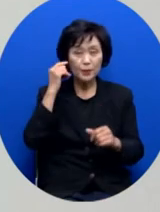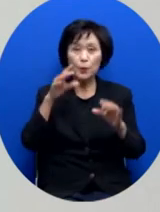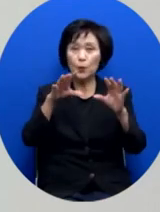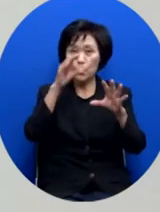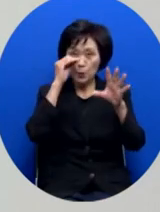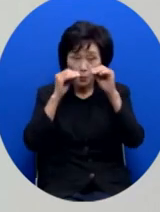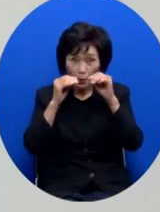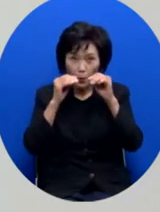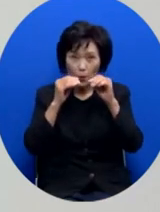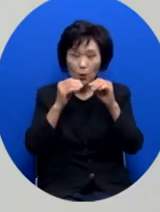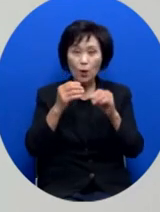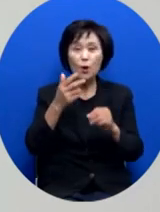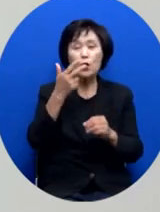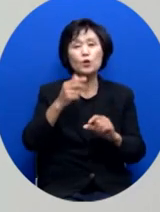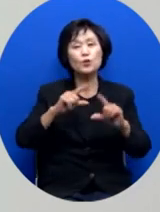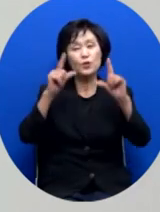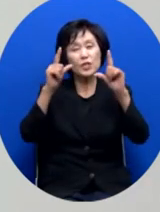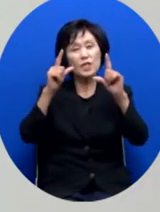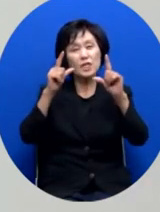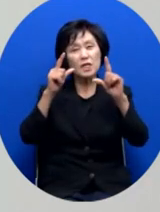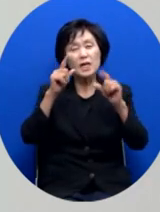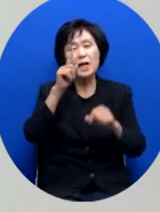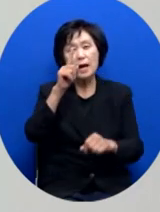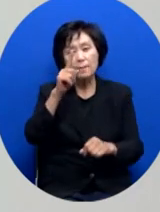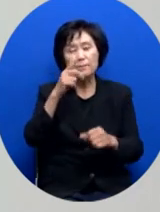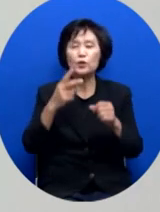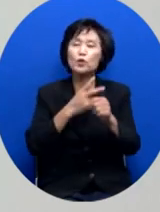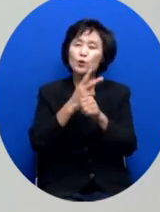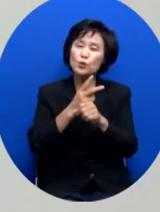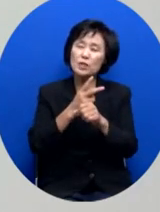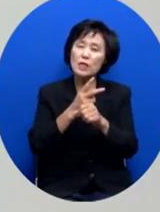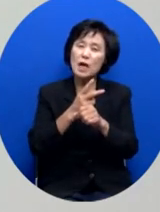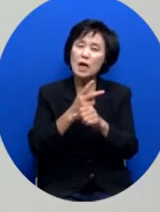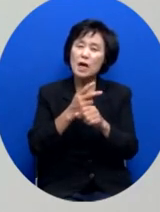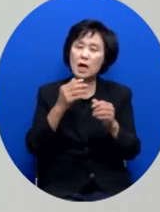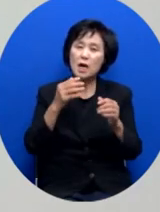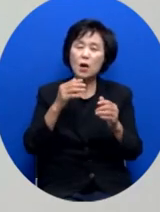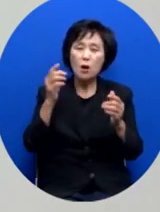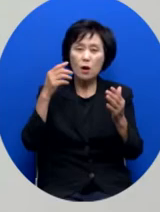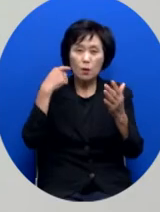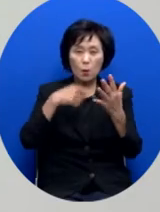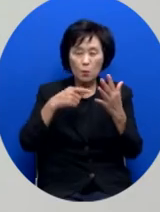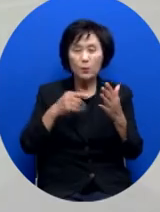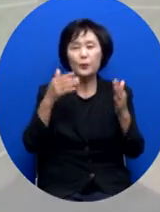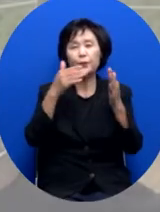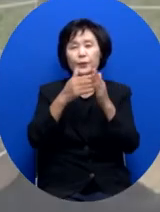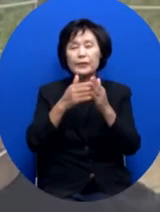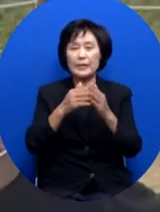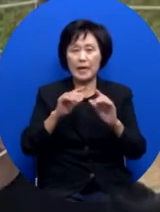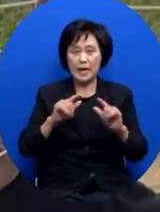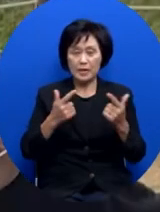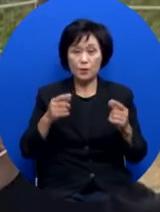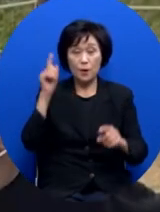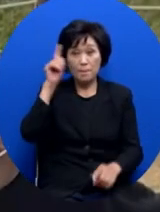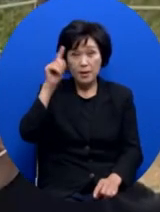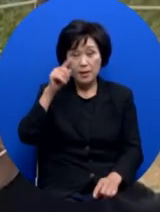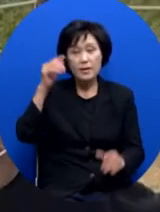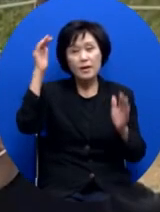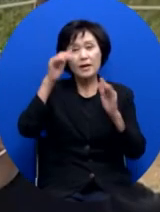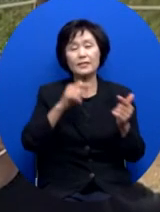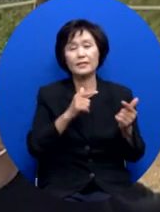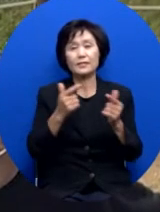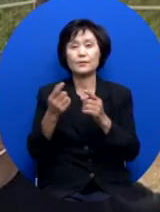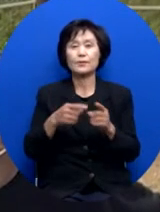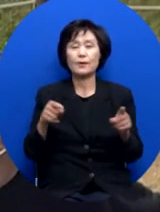한번 2시간으로 아이들 신앙 교육시키는 것이 아니라 매일의 삶 속에서 매일 같이 학교에서 아이들과 만나는 이